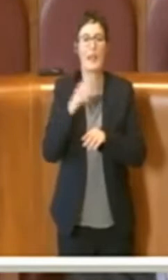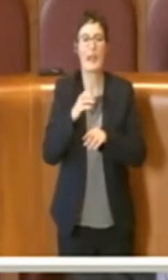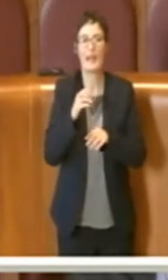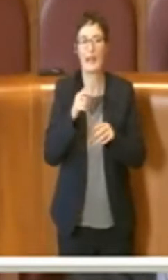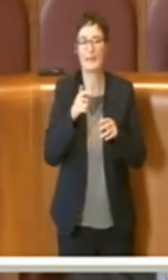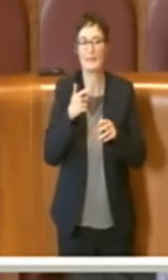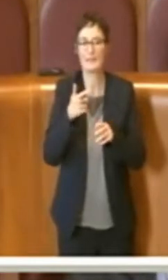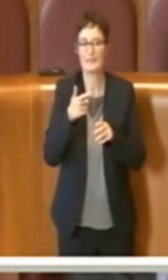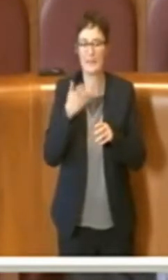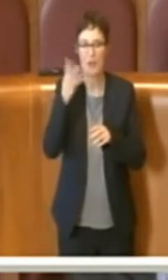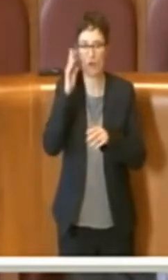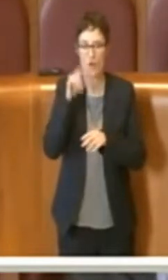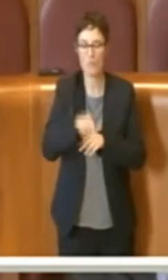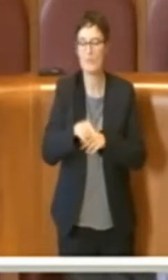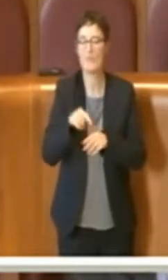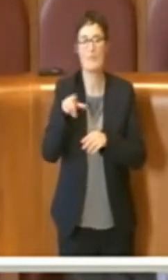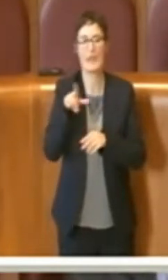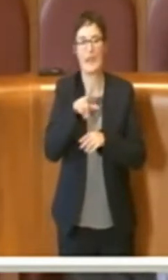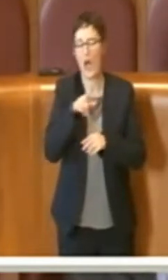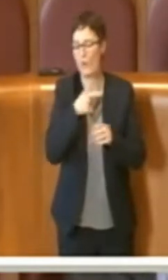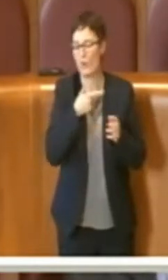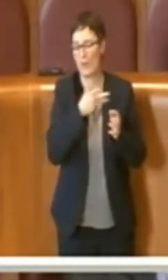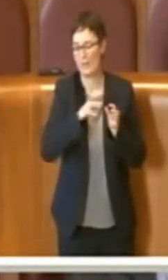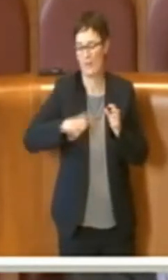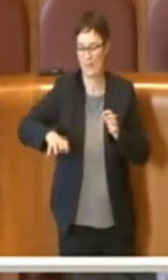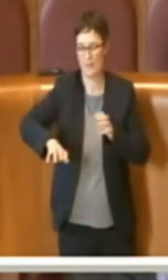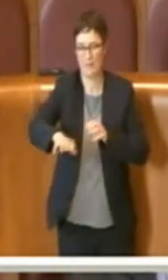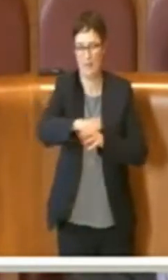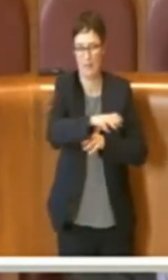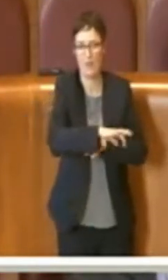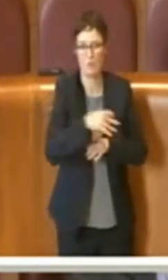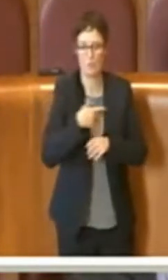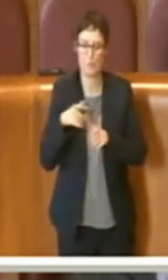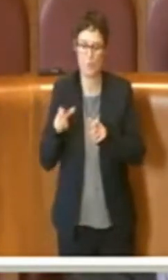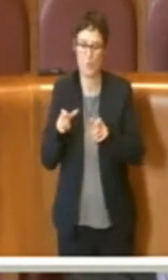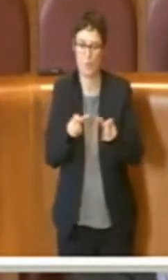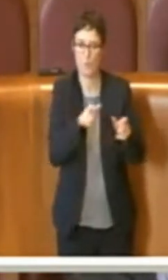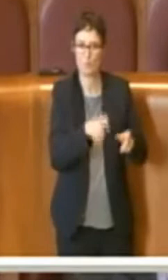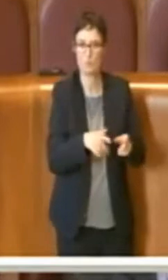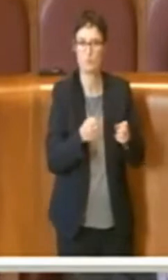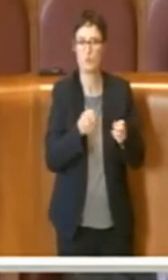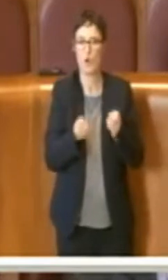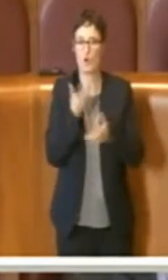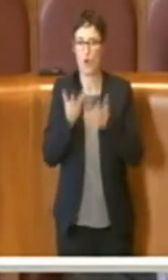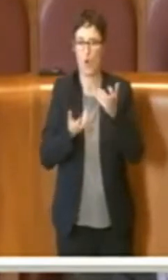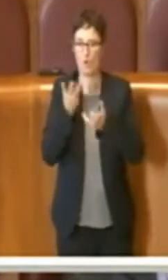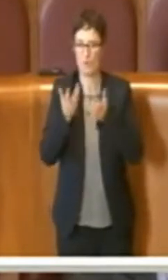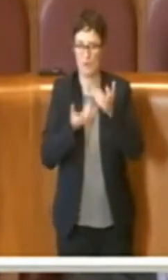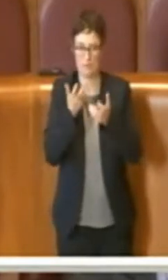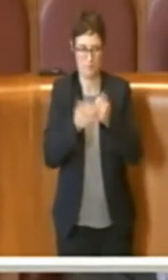altri territori interessati ai roghi. Soprattutto questa è una mozione che